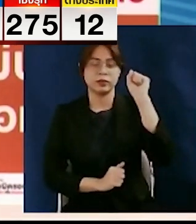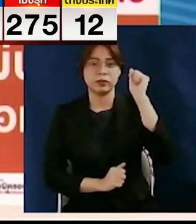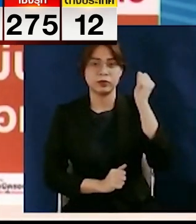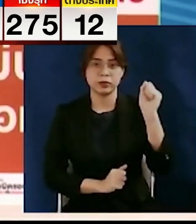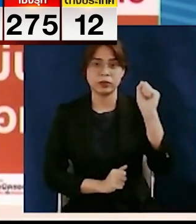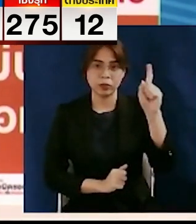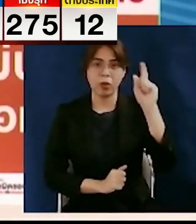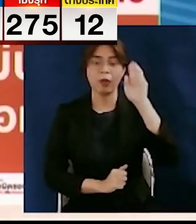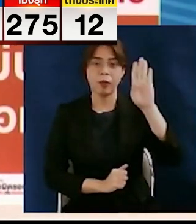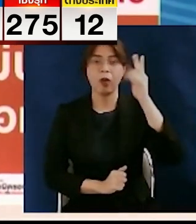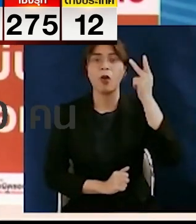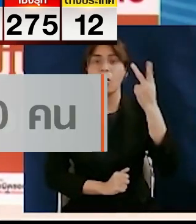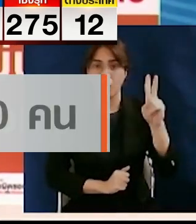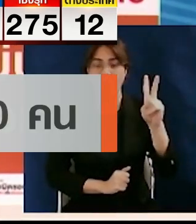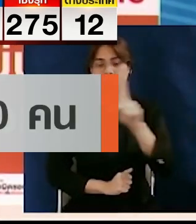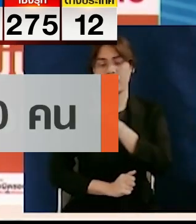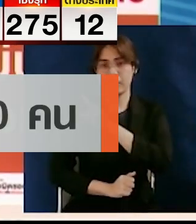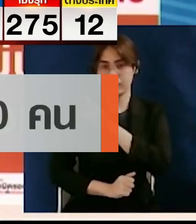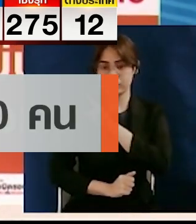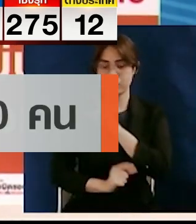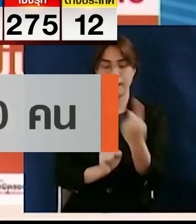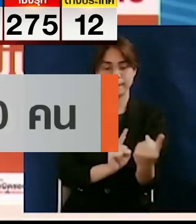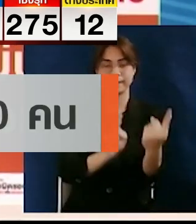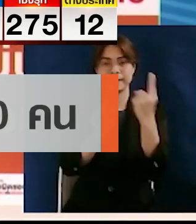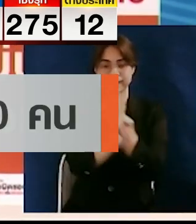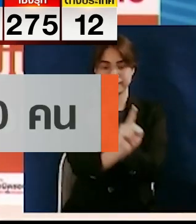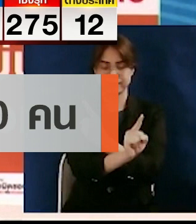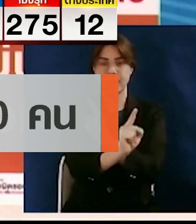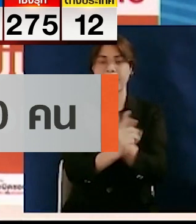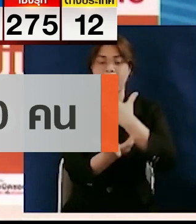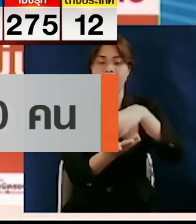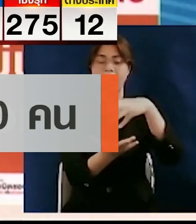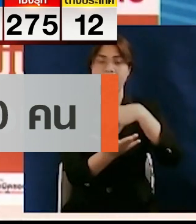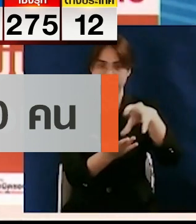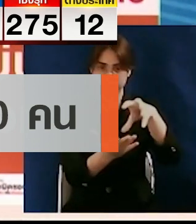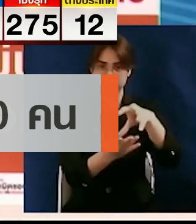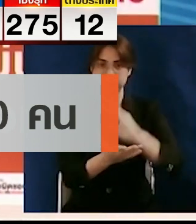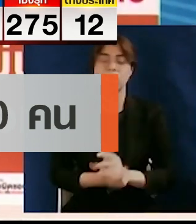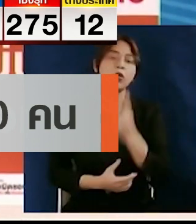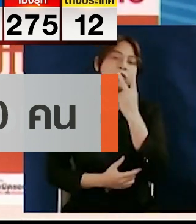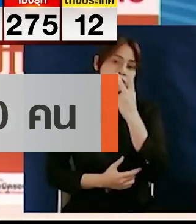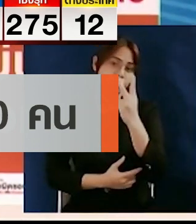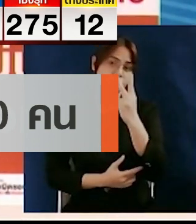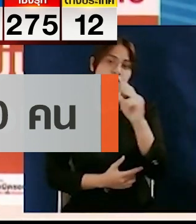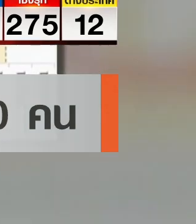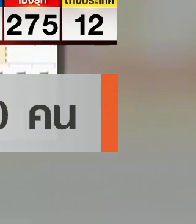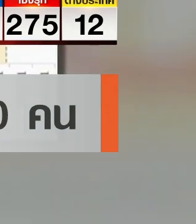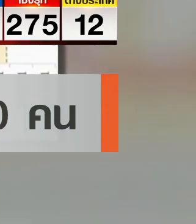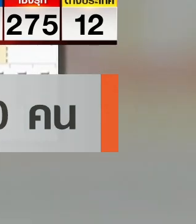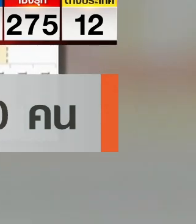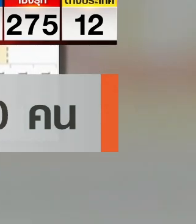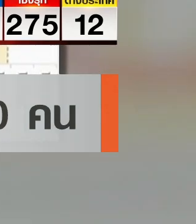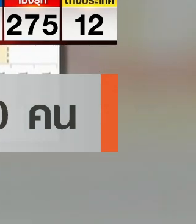111กลุ่มบ่อนพนันภาคตะวันออกจำนวนผู้ป่วย 1,491 คนใน13จังหวัด